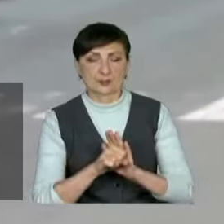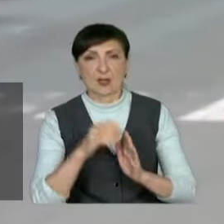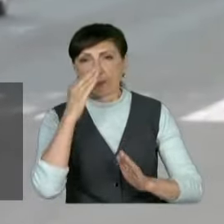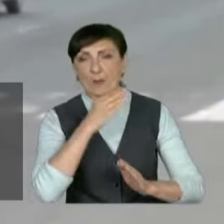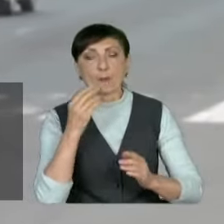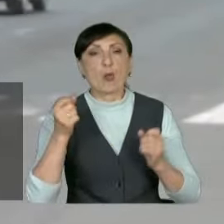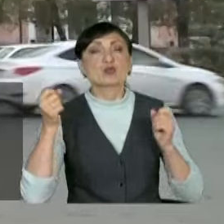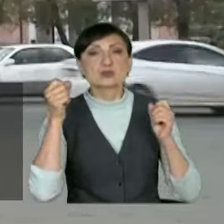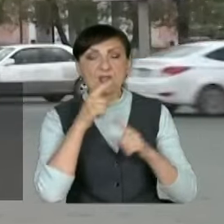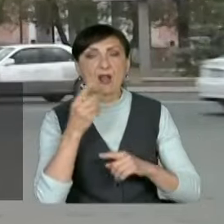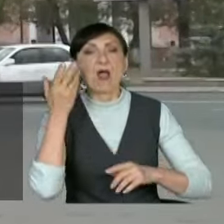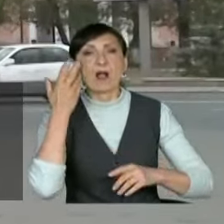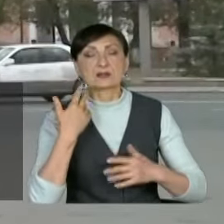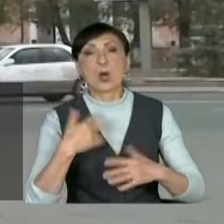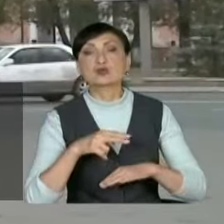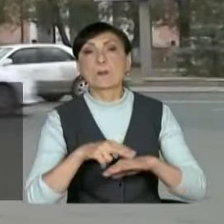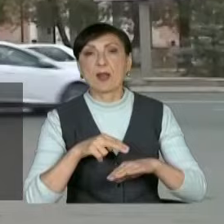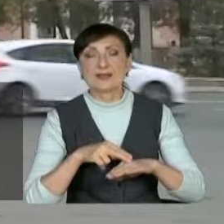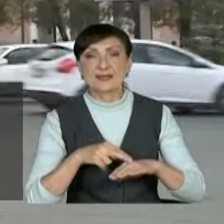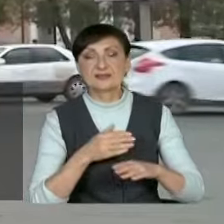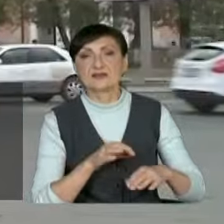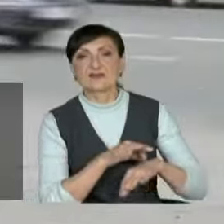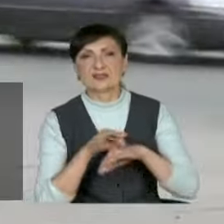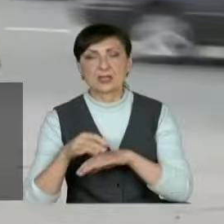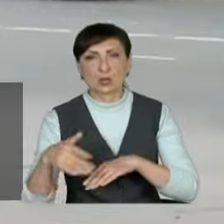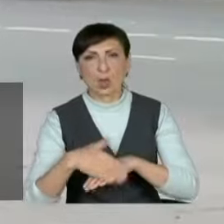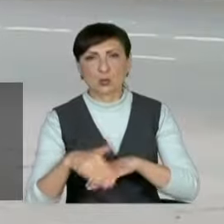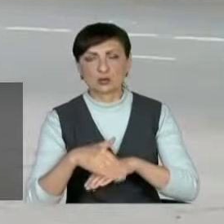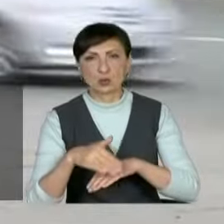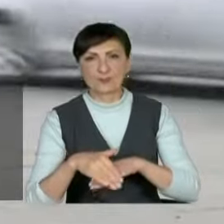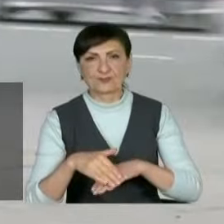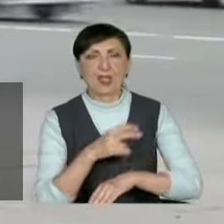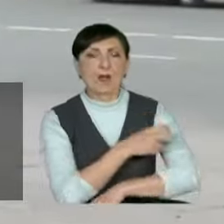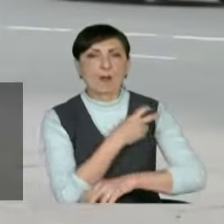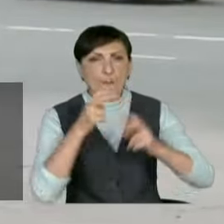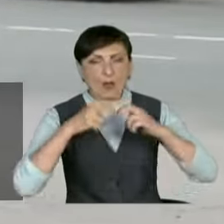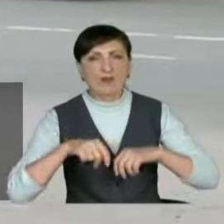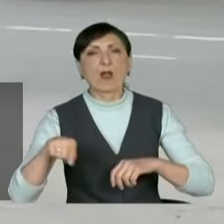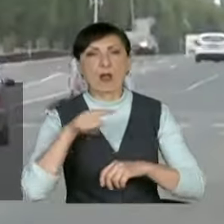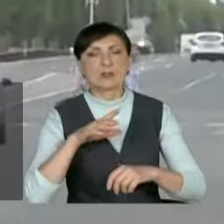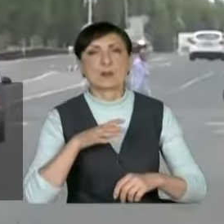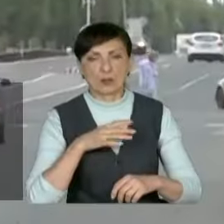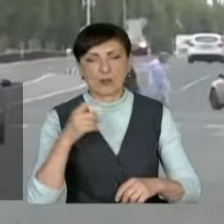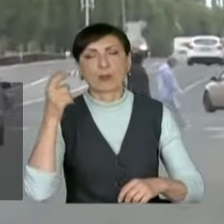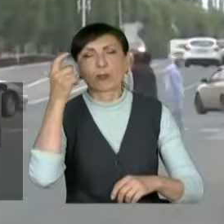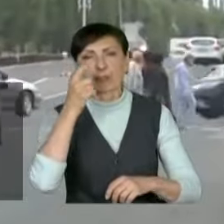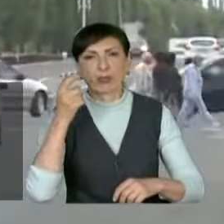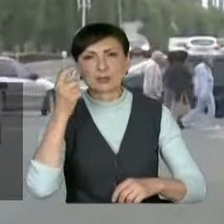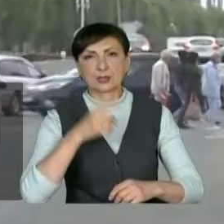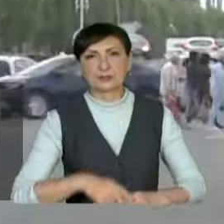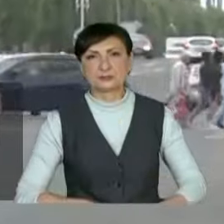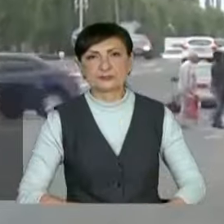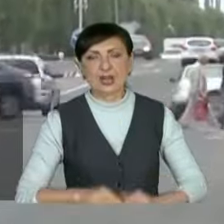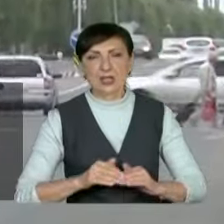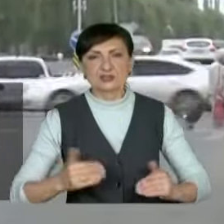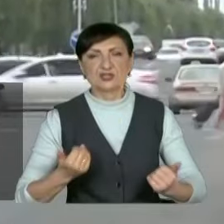родители узнали, когда сотрудники служб выводили их на улицу. Медосвидетельствование показало, что они были в алкогольном опьянении.